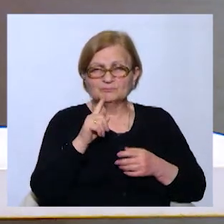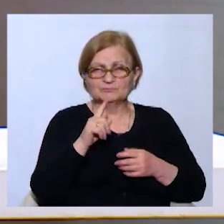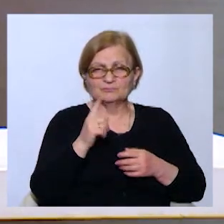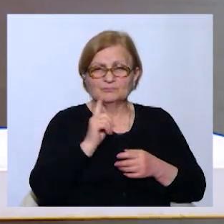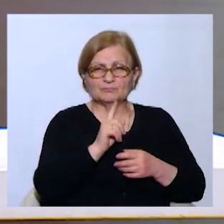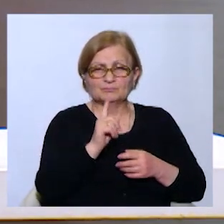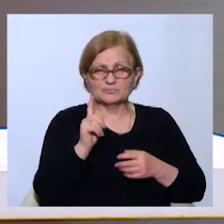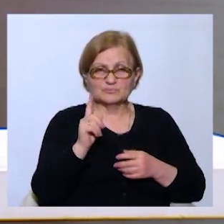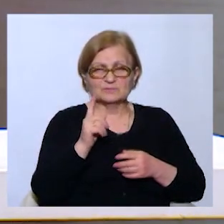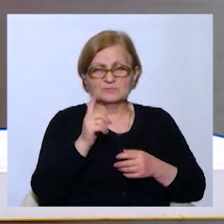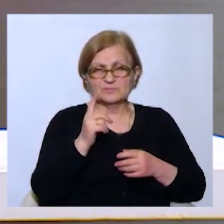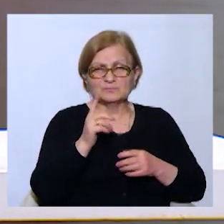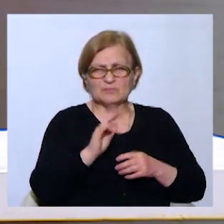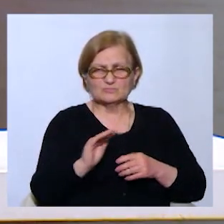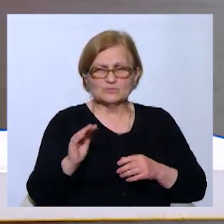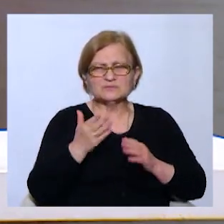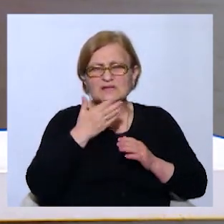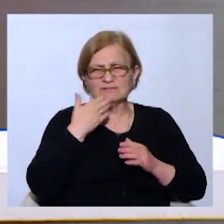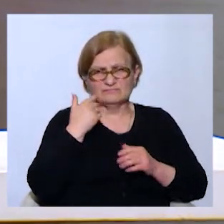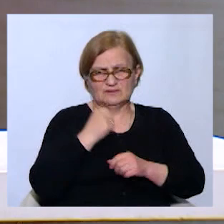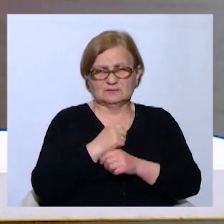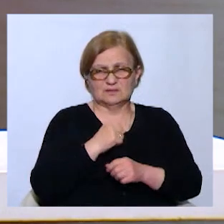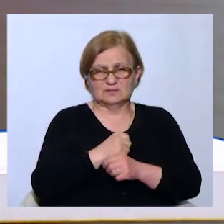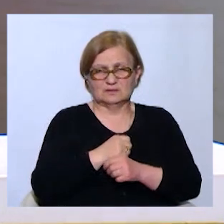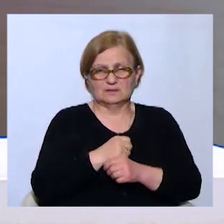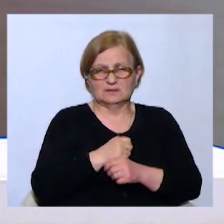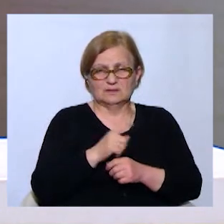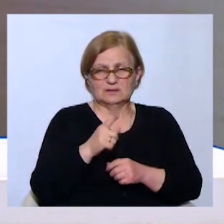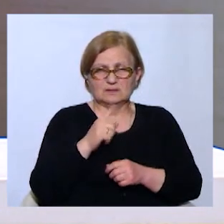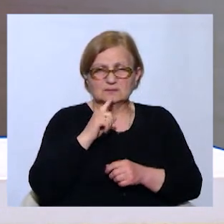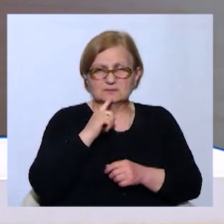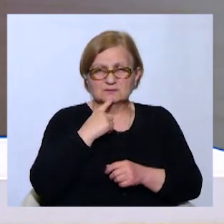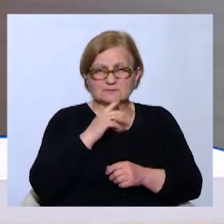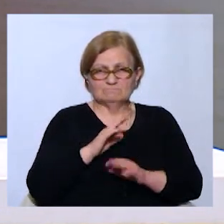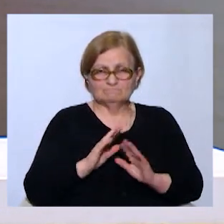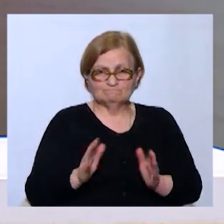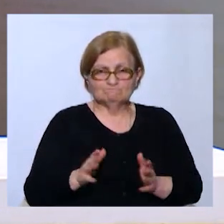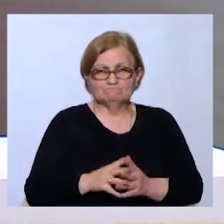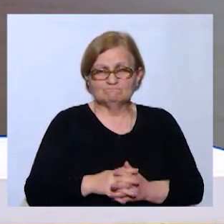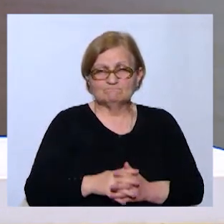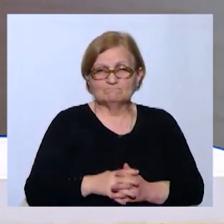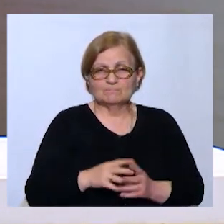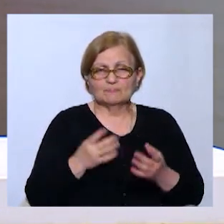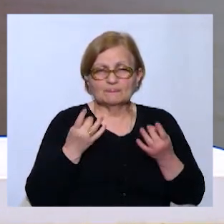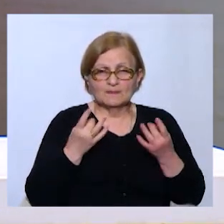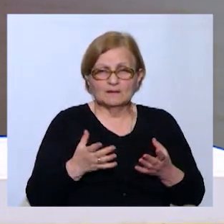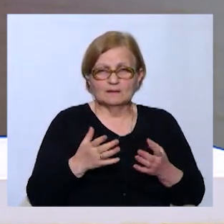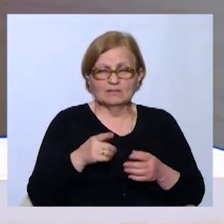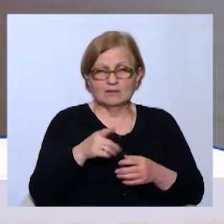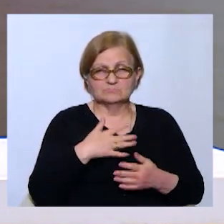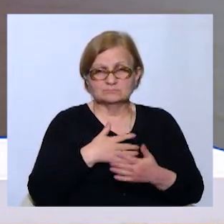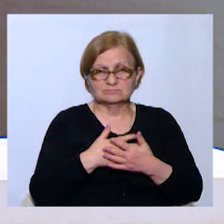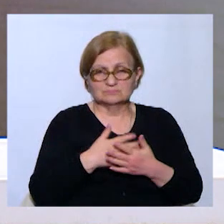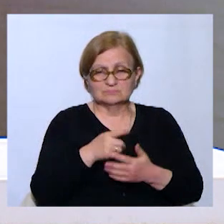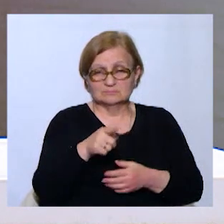პირველი კლასელებიც ბუნებრივად და ძალიან მარტივად გააკეთებენ. ანუ არაფერი ამაში რთული არ არის, უბრალოდ როგორც აი ამ